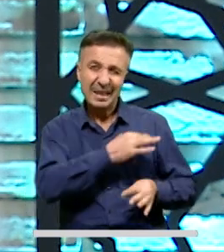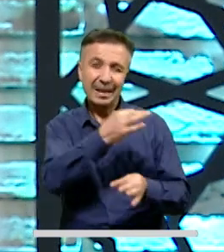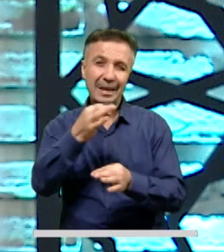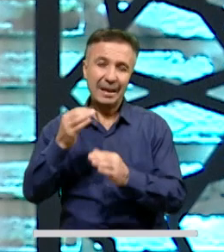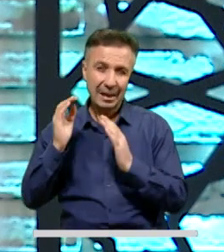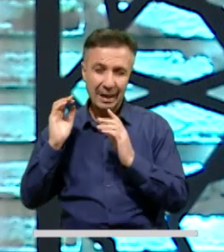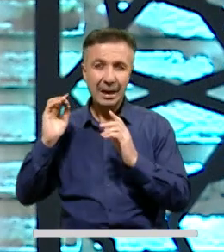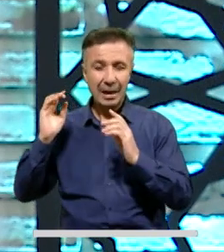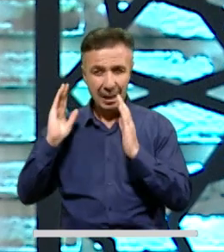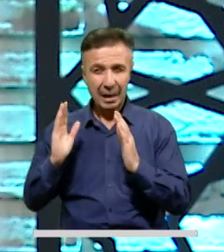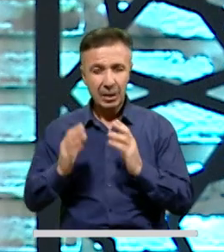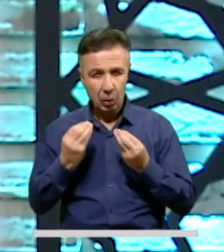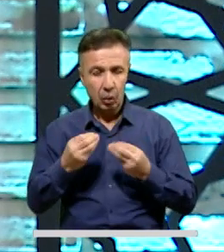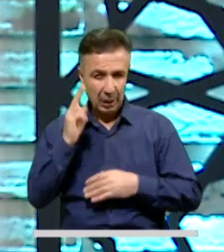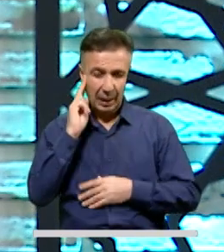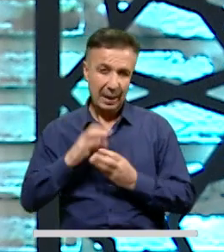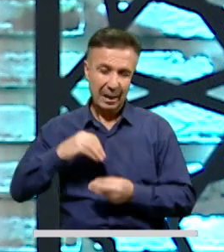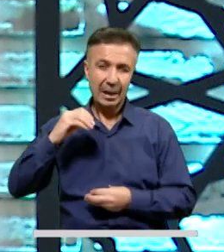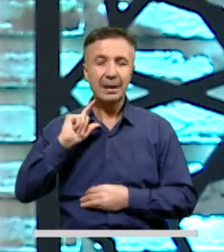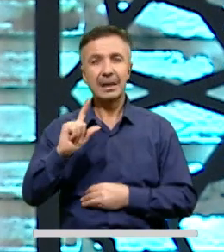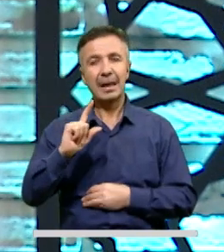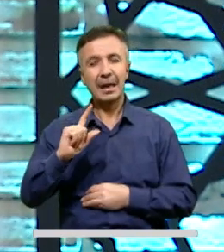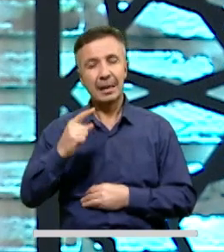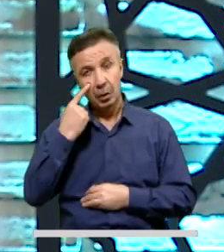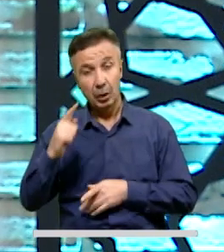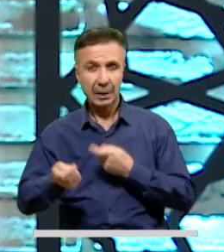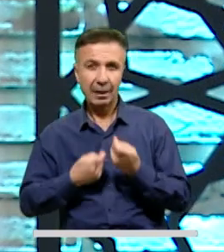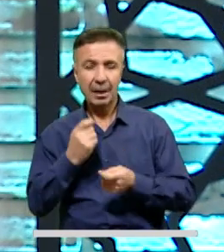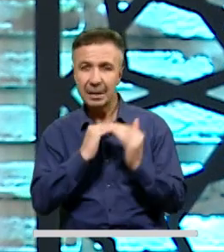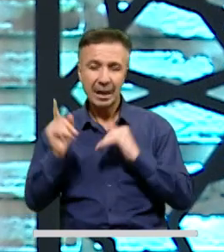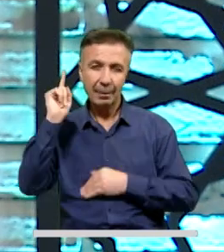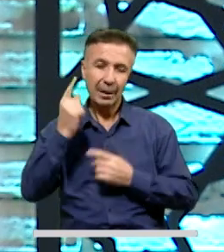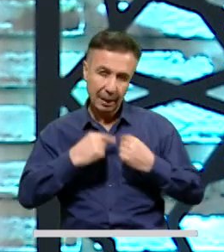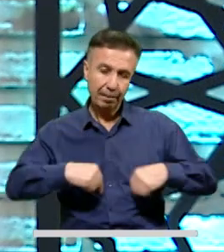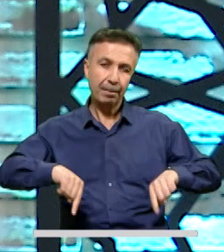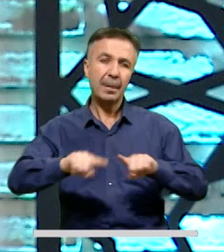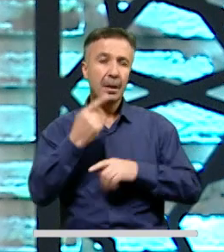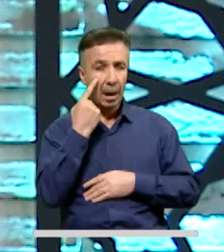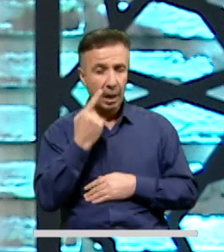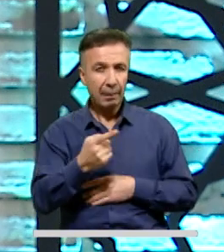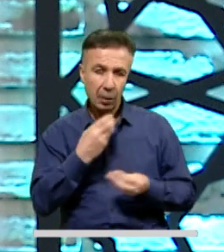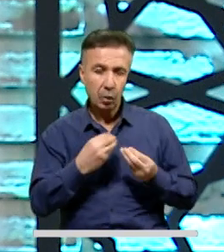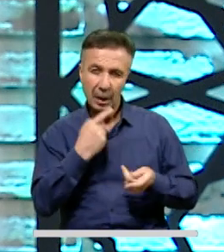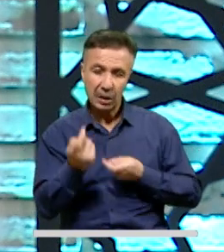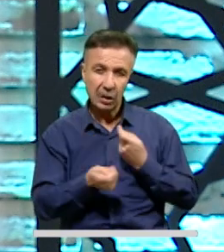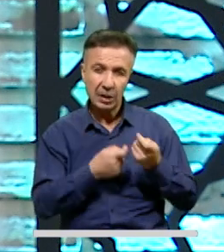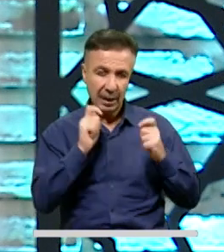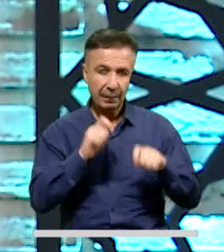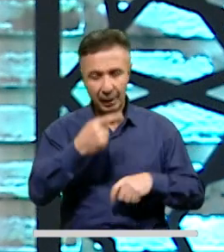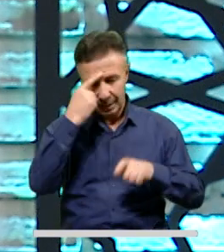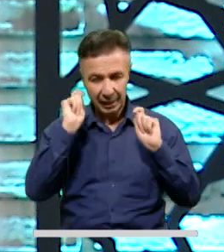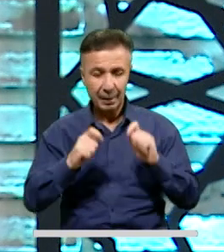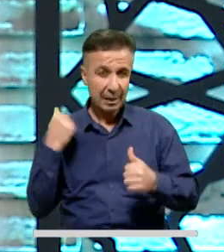güzel ahlakın gereğine göre davran. Cenab-ı Allah bizi hayırlı ve güzel işlerde memur kılsın.